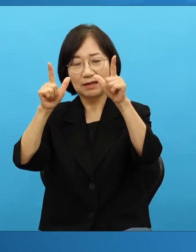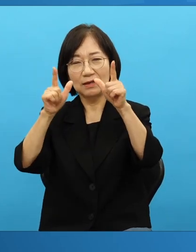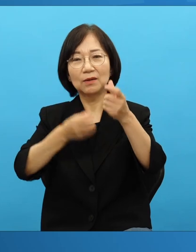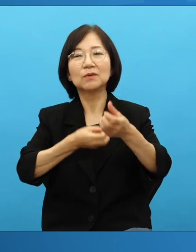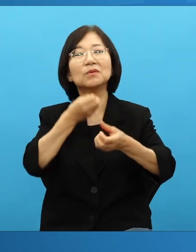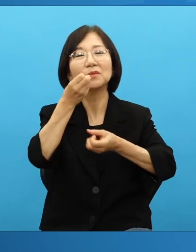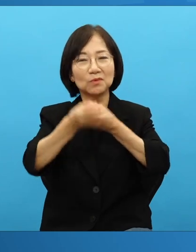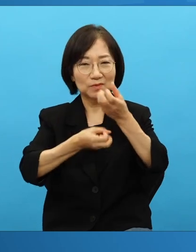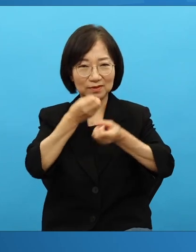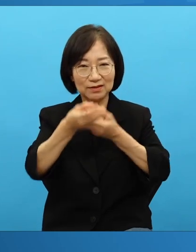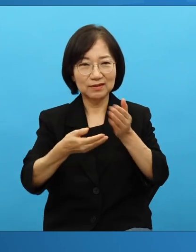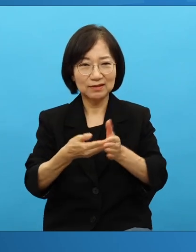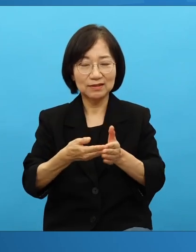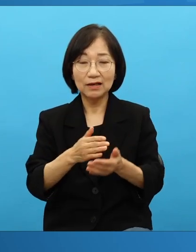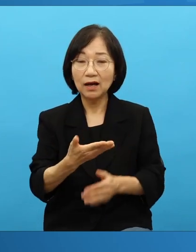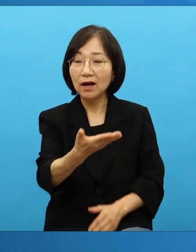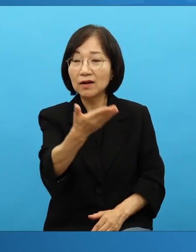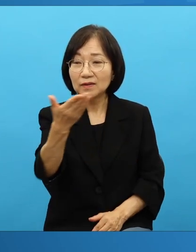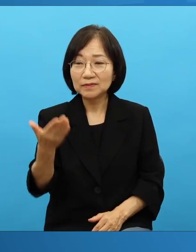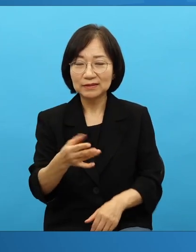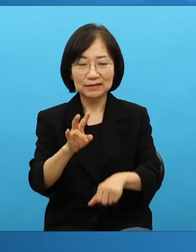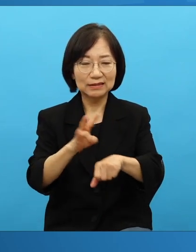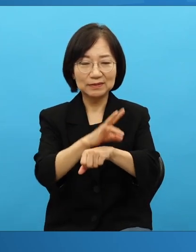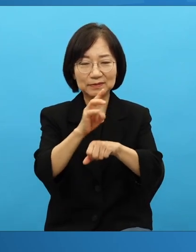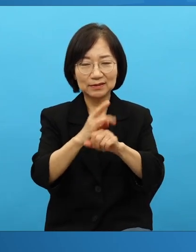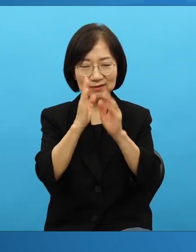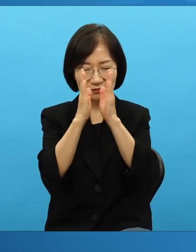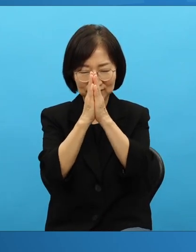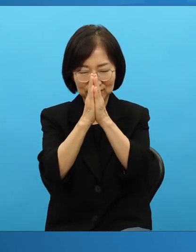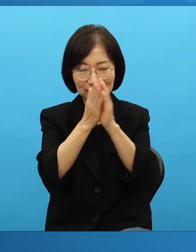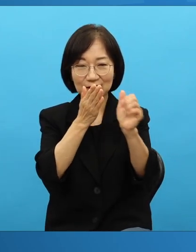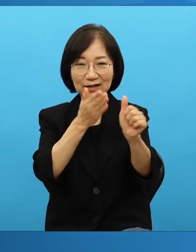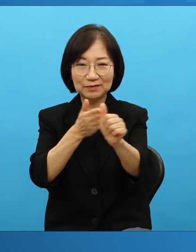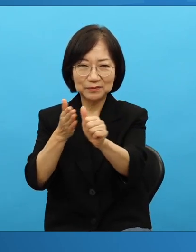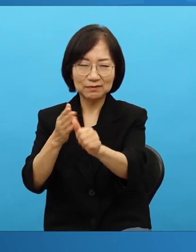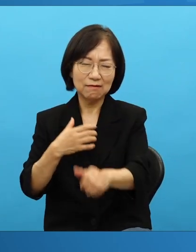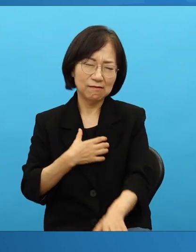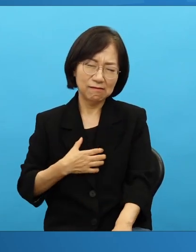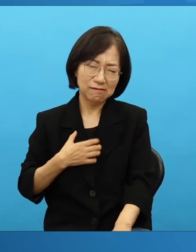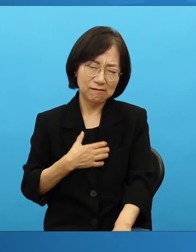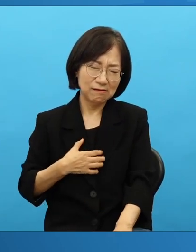여러분은 기도하시고요. 24무대요. 아무 걱정하지 마세요. 24로 행복하세요.